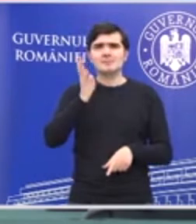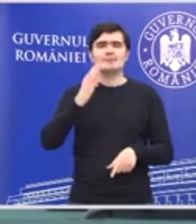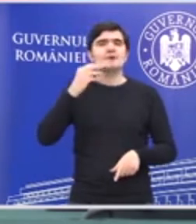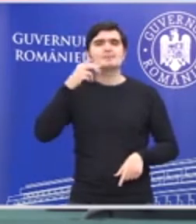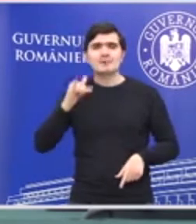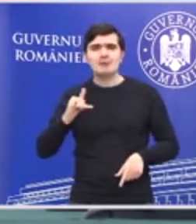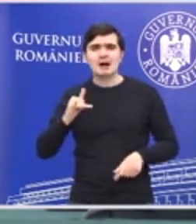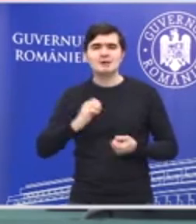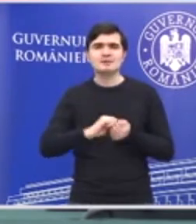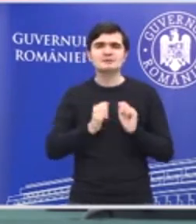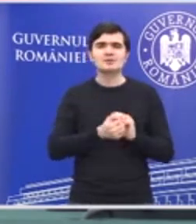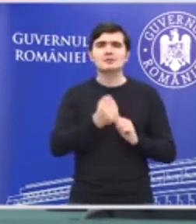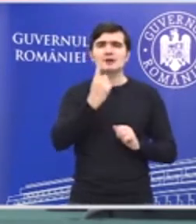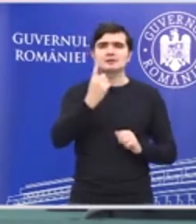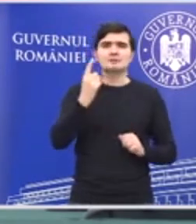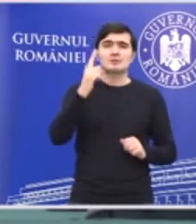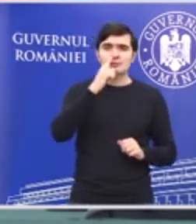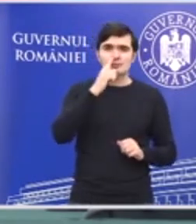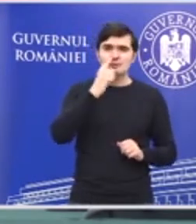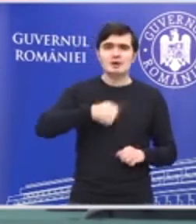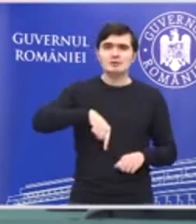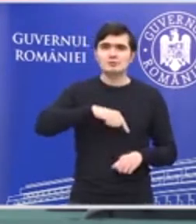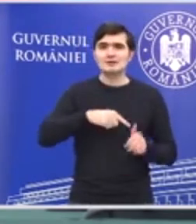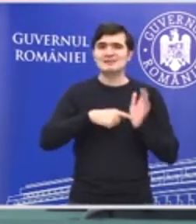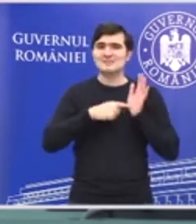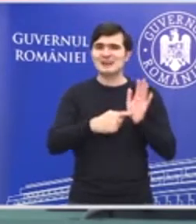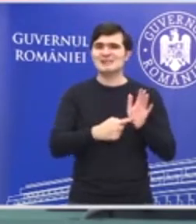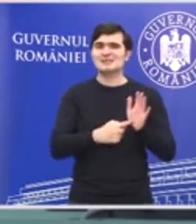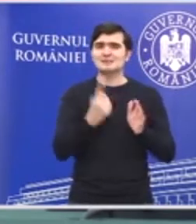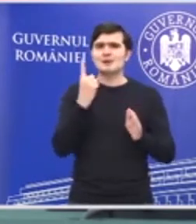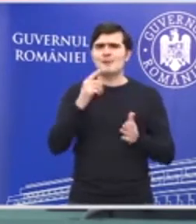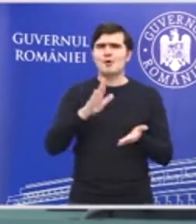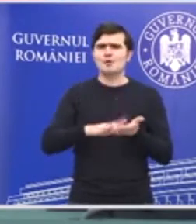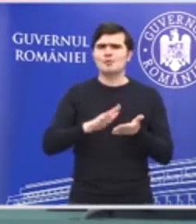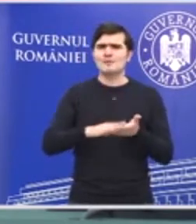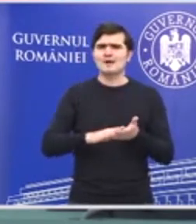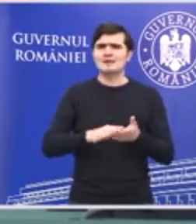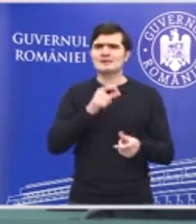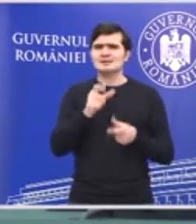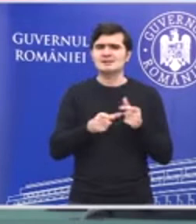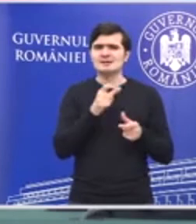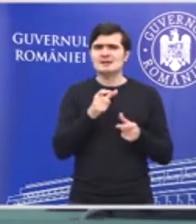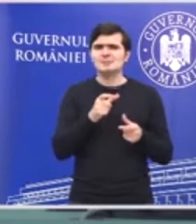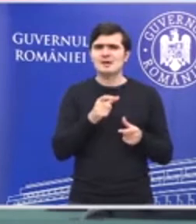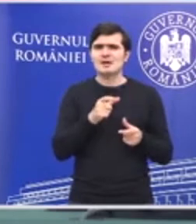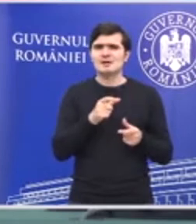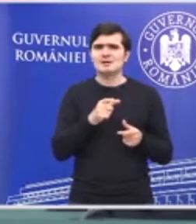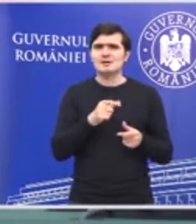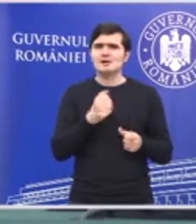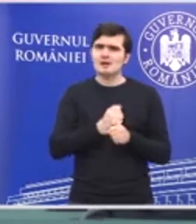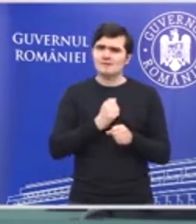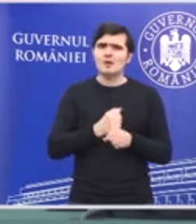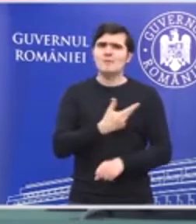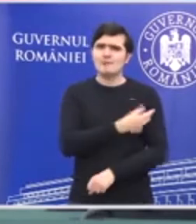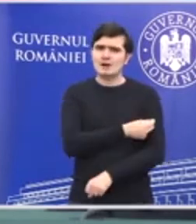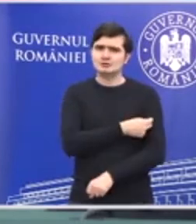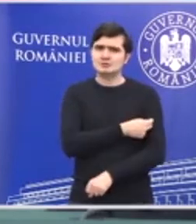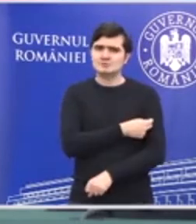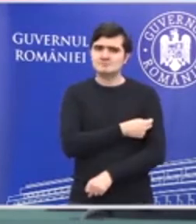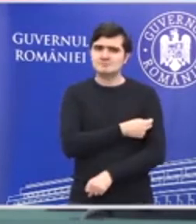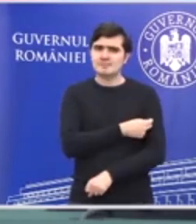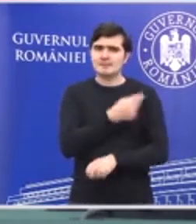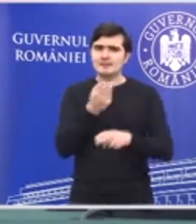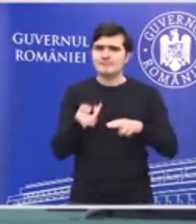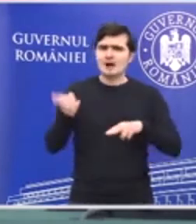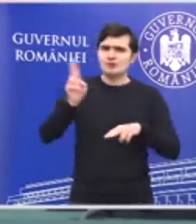sau de la 1 iunie, să prezentăm o dovadă a faptului că am fost vaccinați